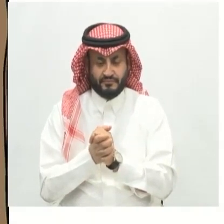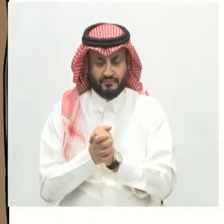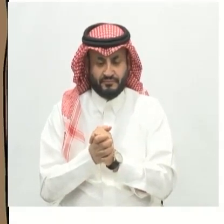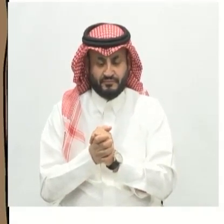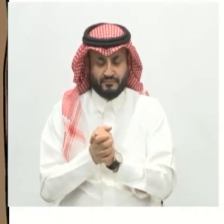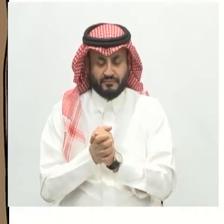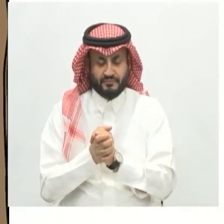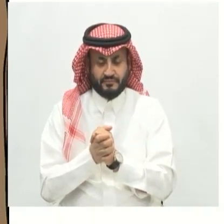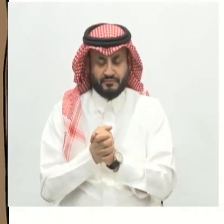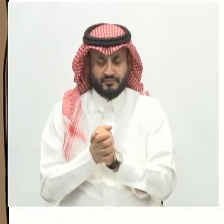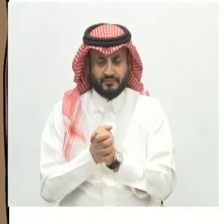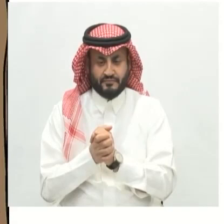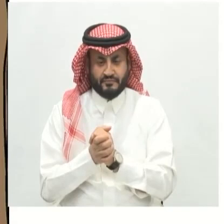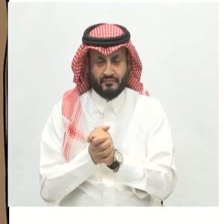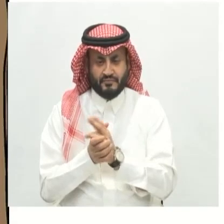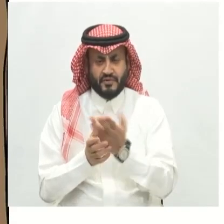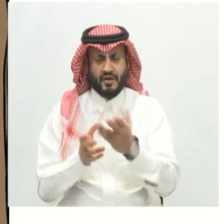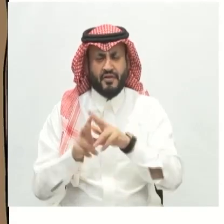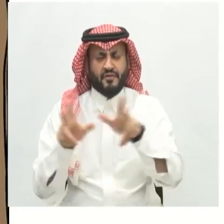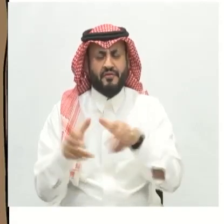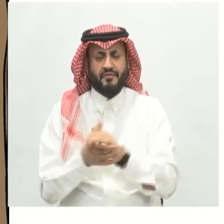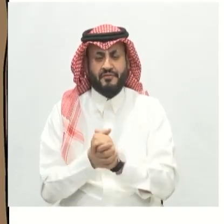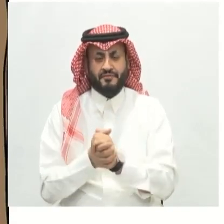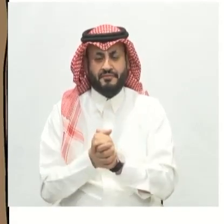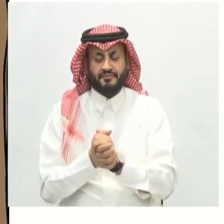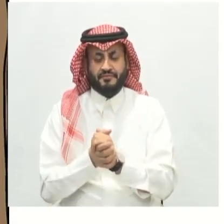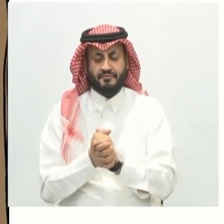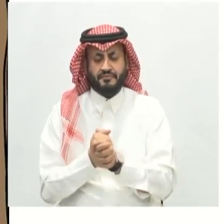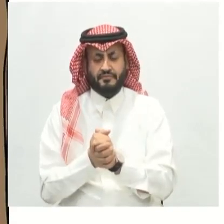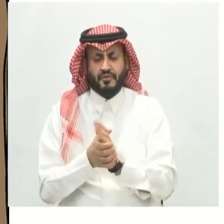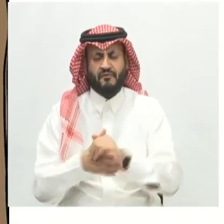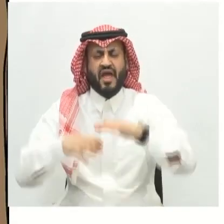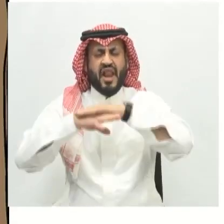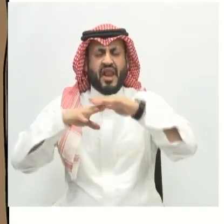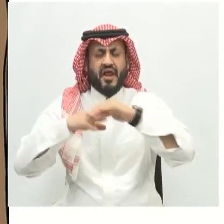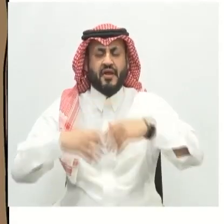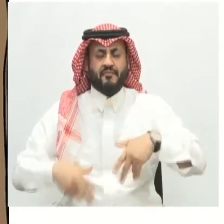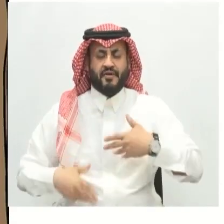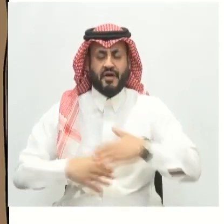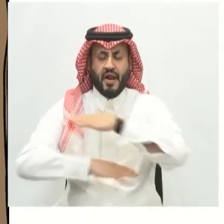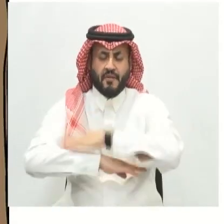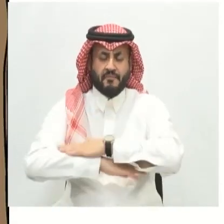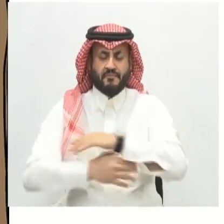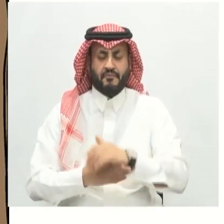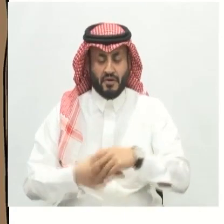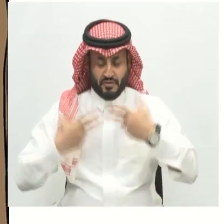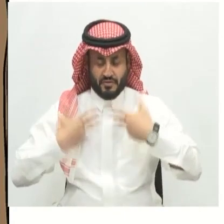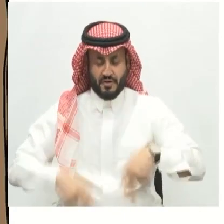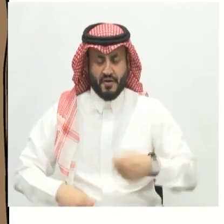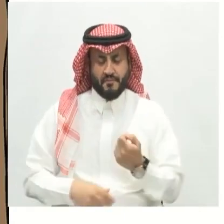سويا الذوق العام الذوق هو قمه الاخلاق حين ترتدي اجمل